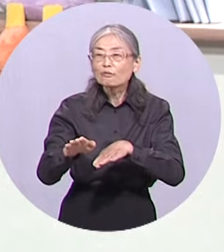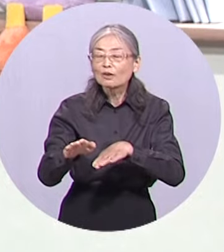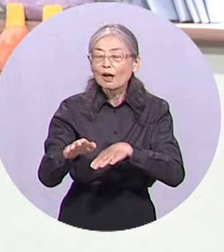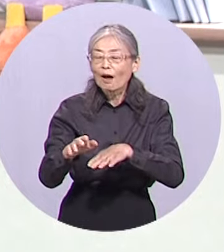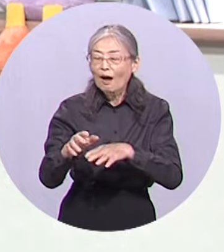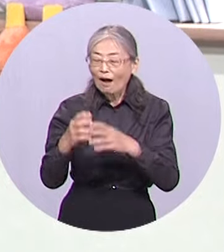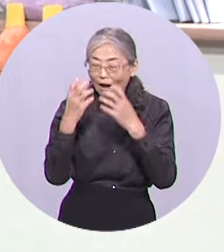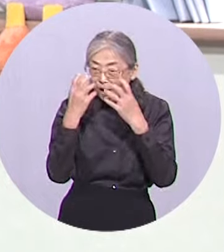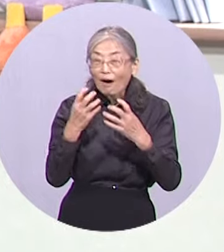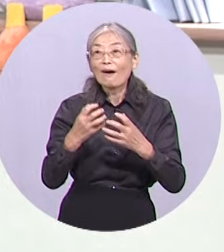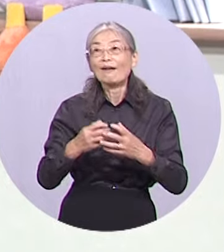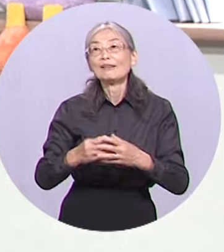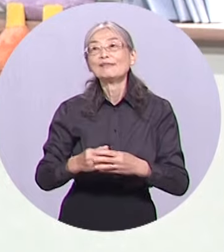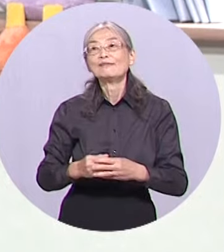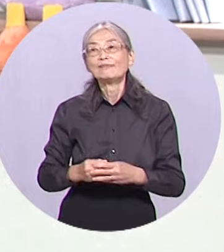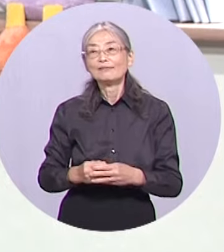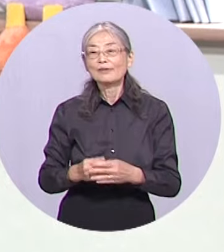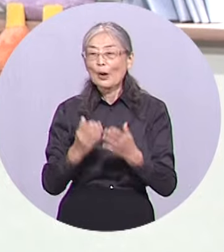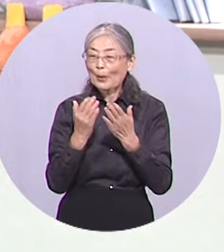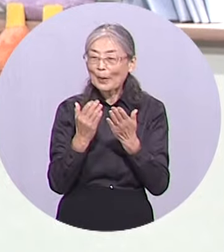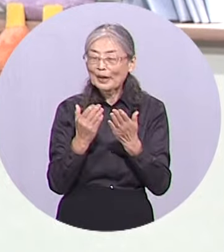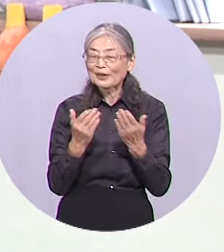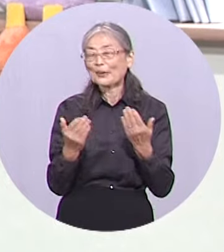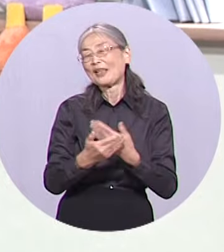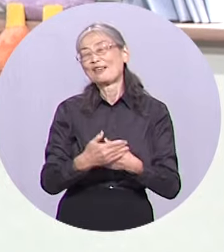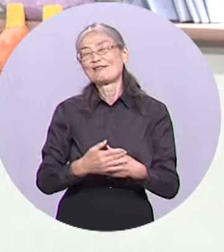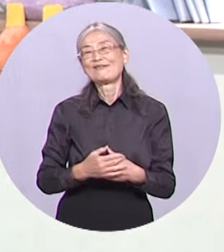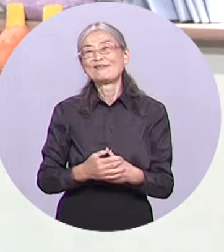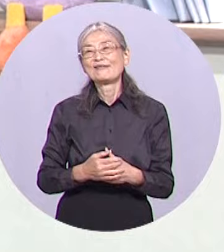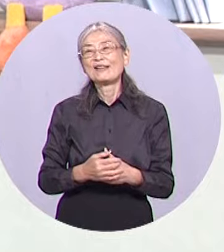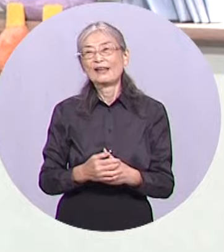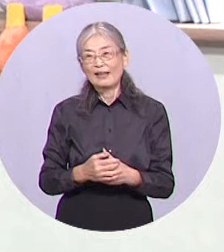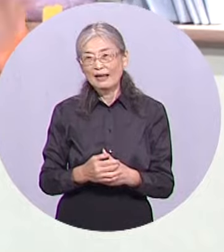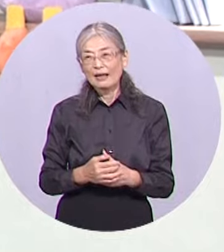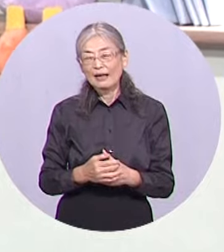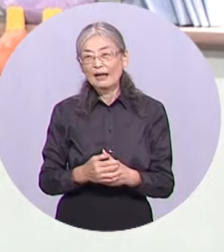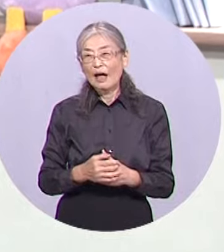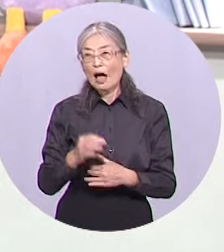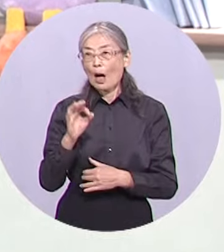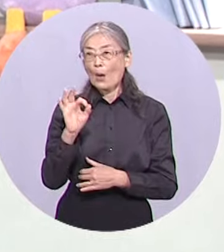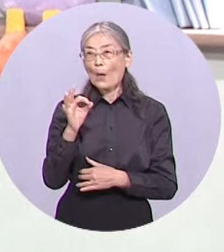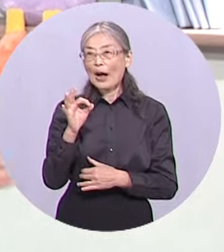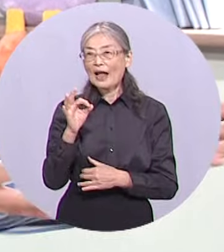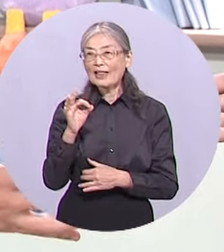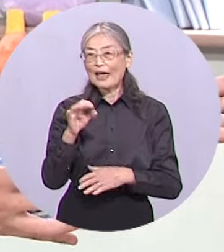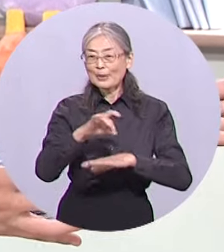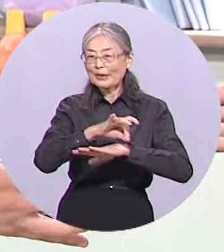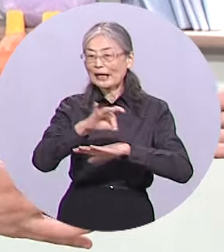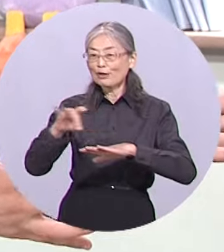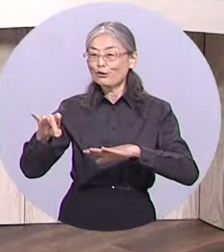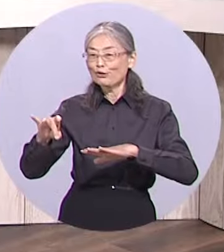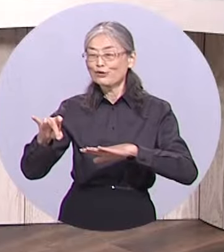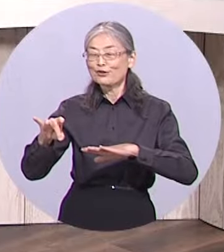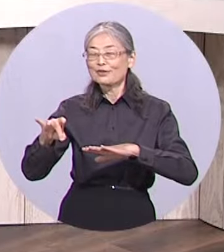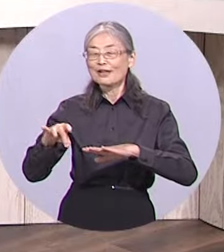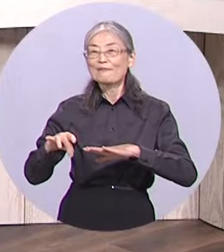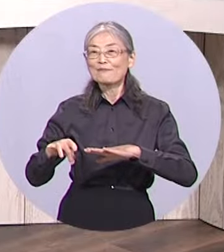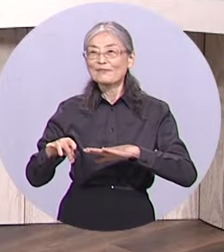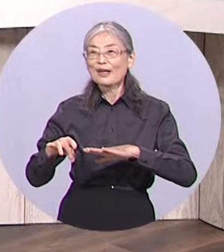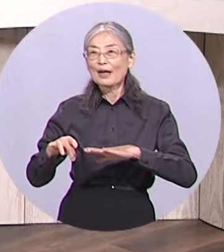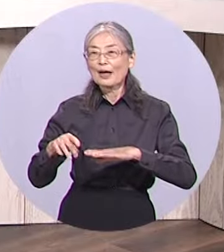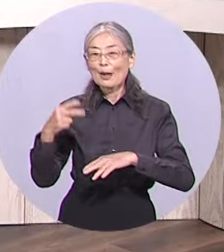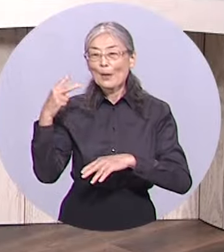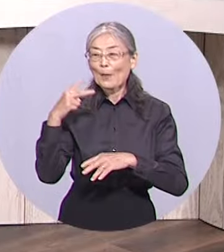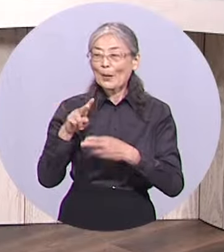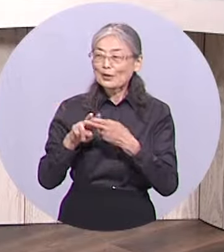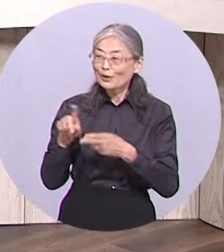ました ね。 びっくりですね。 すごい勉強になる企画展だなと思った。やっぱ、はい、あとお金の企画展ってことで、やっぱ松井さんが今まで見た中